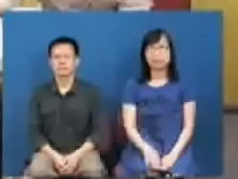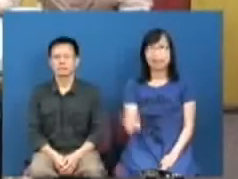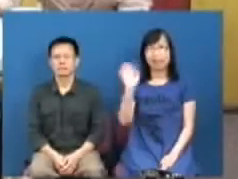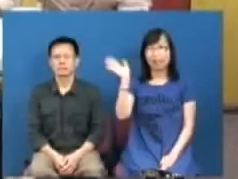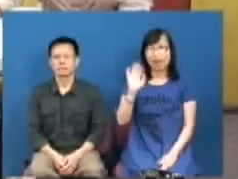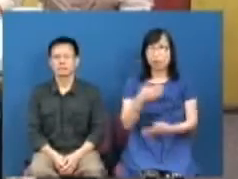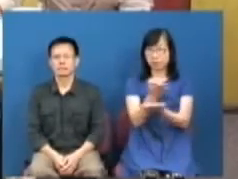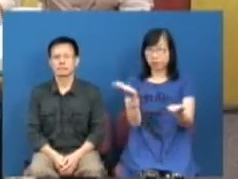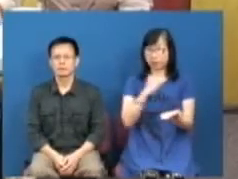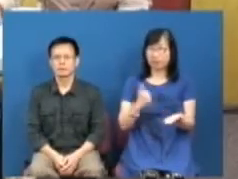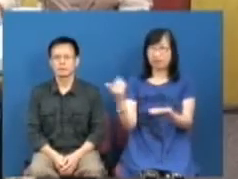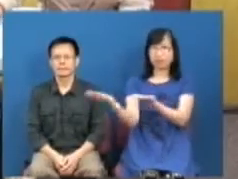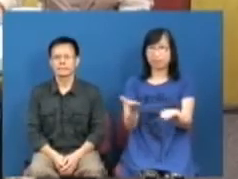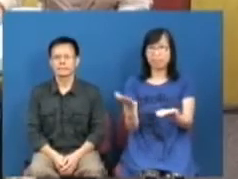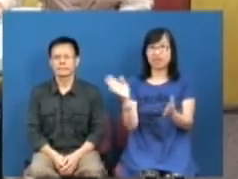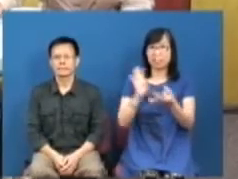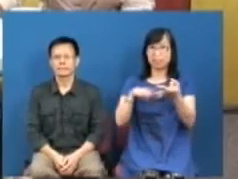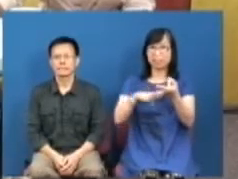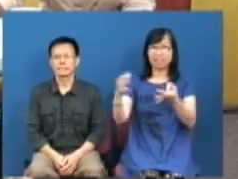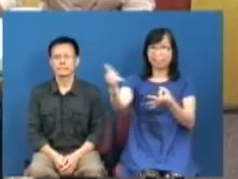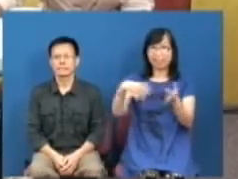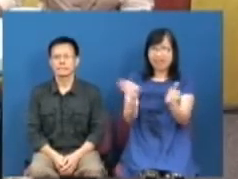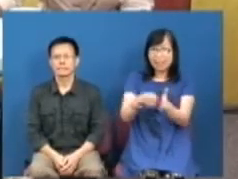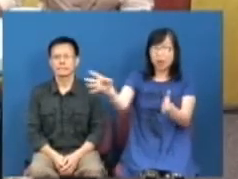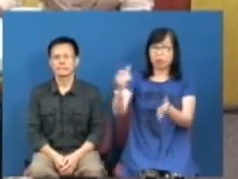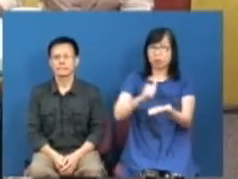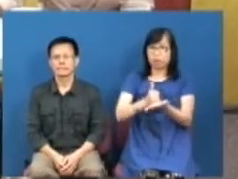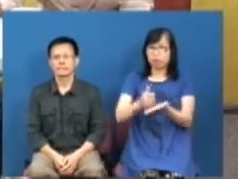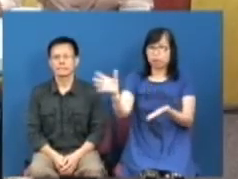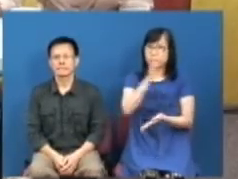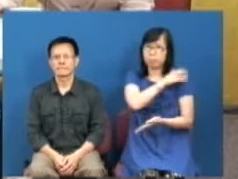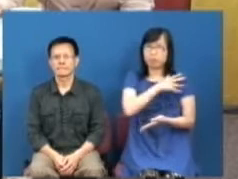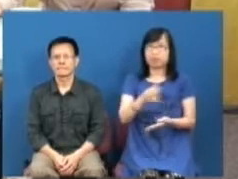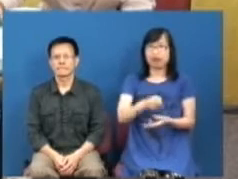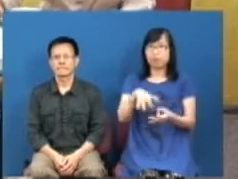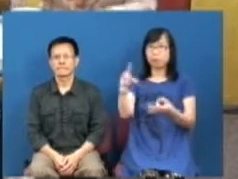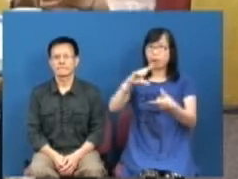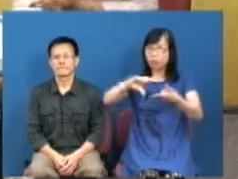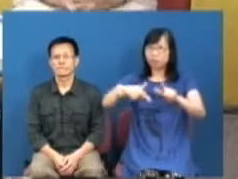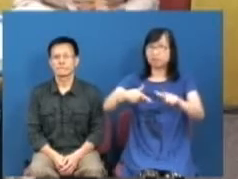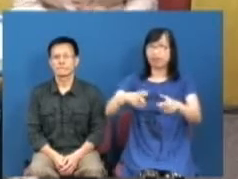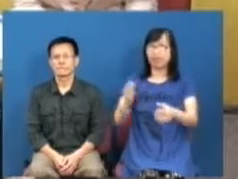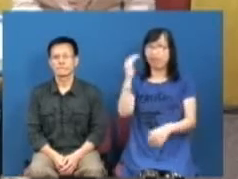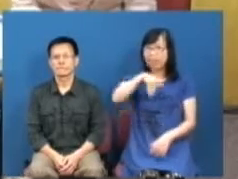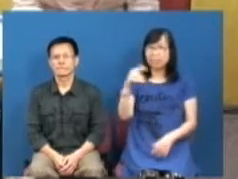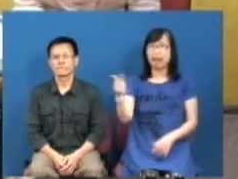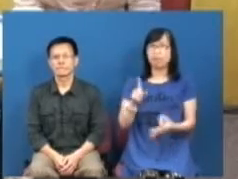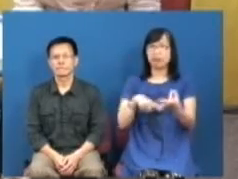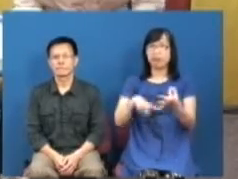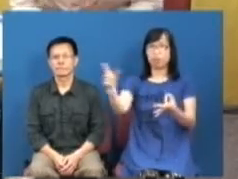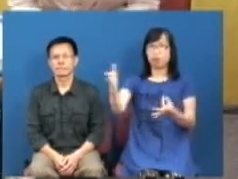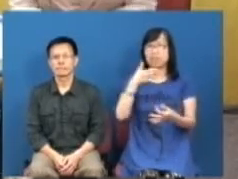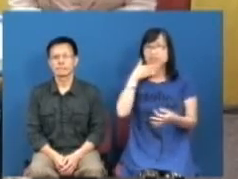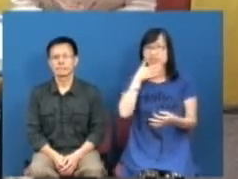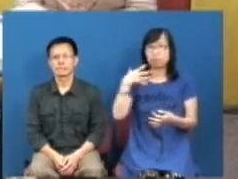Hello， 大家好，欢迎来到姗姗来迟。我是节目主持人方国山。咁我身邊咧就係我哋嘅專業動力嘅青年主